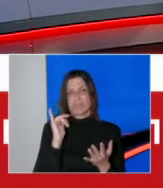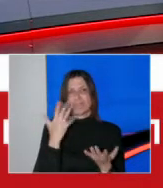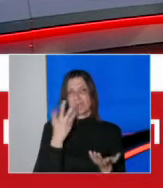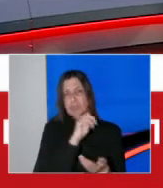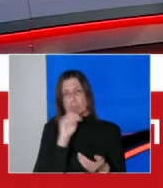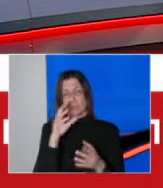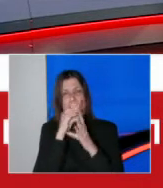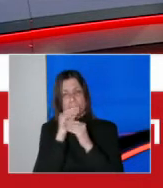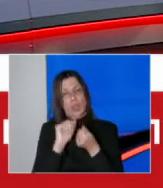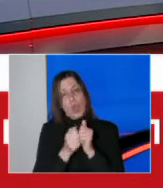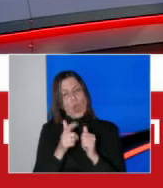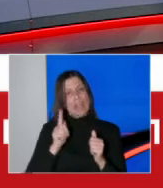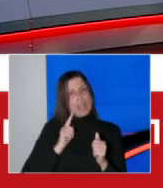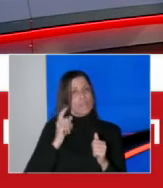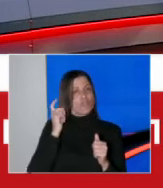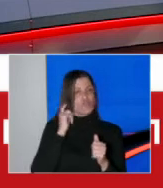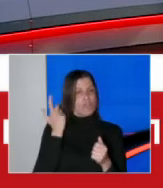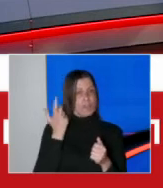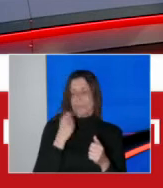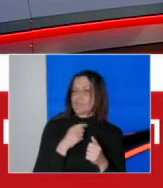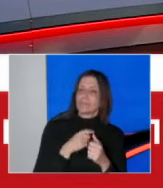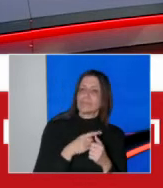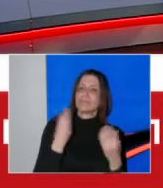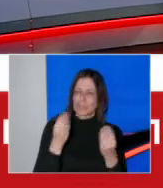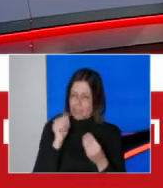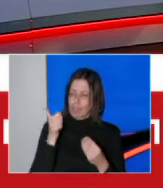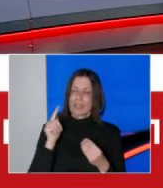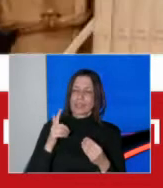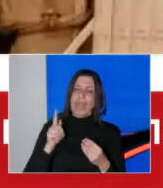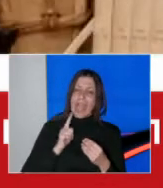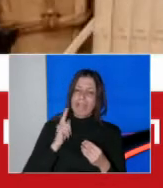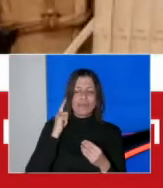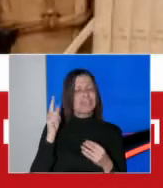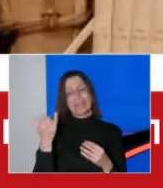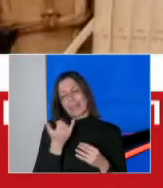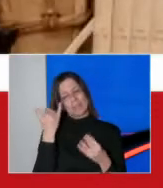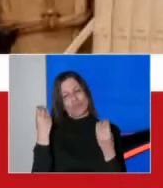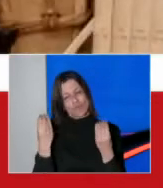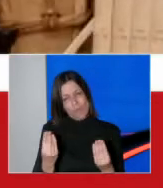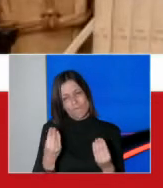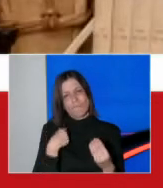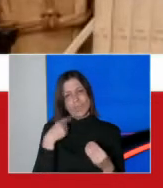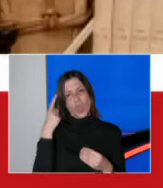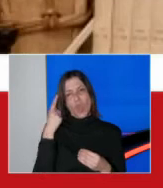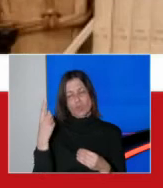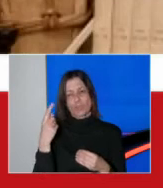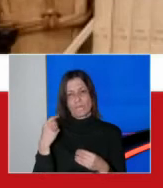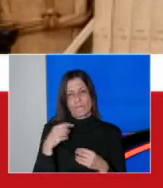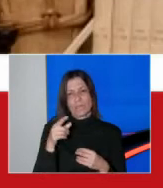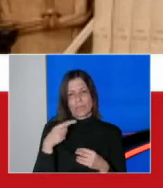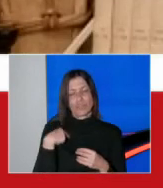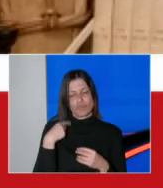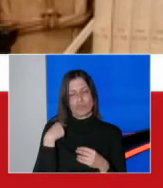או שנחכה ונשמע תראה. רגע? קודם כל, נחכה ונשמע תמיד זה טוב. אבל אני חושב שאנחנו